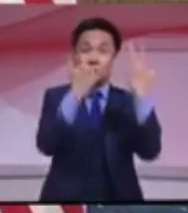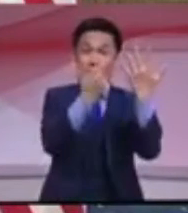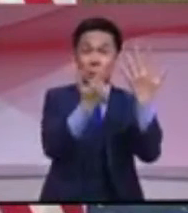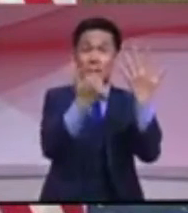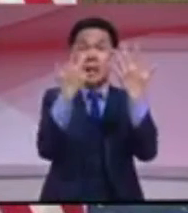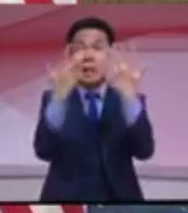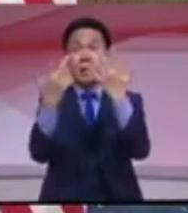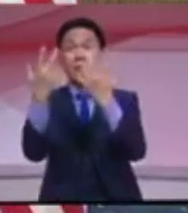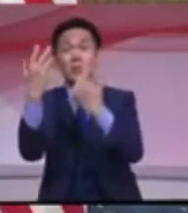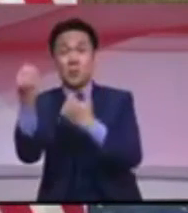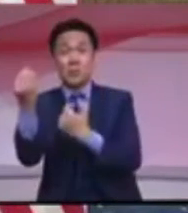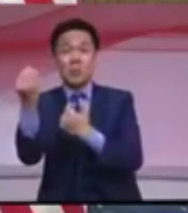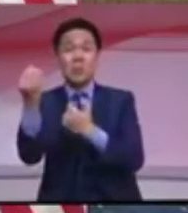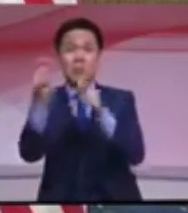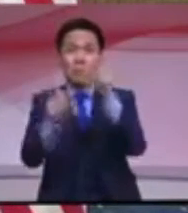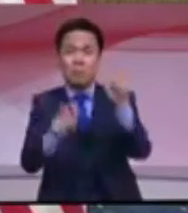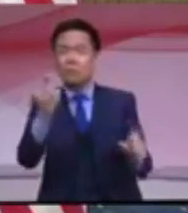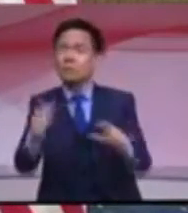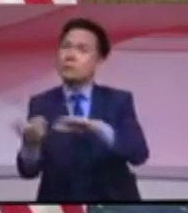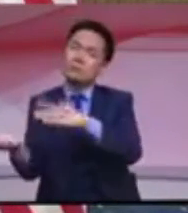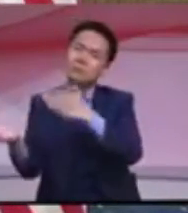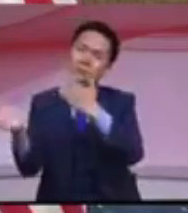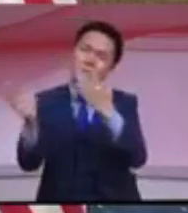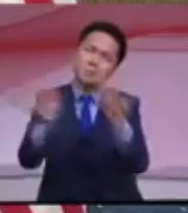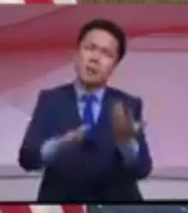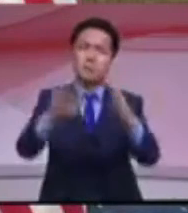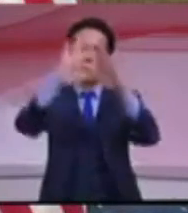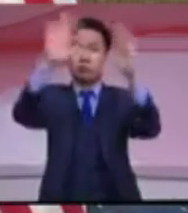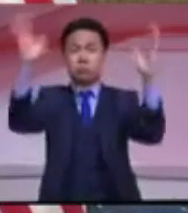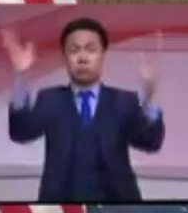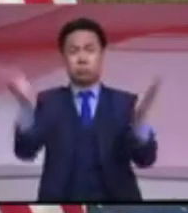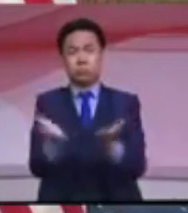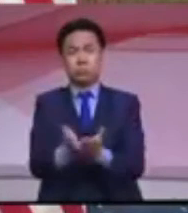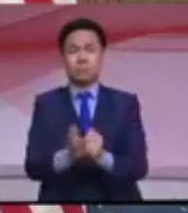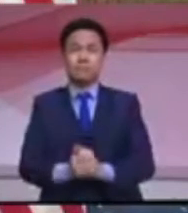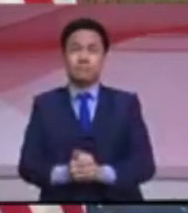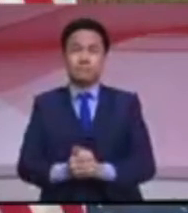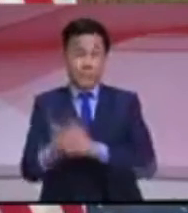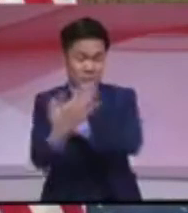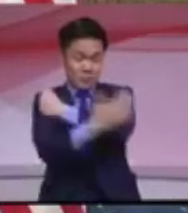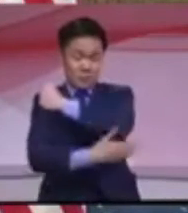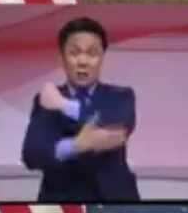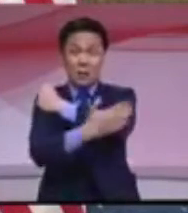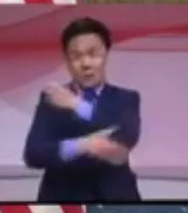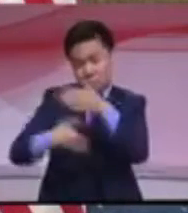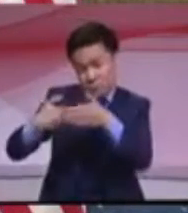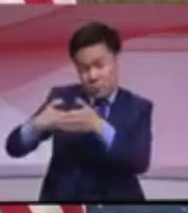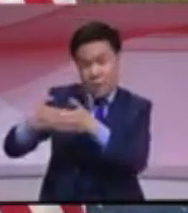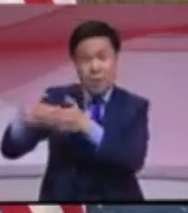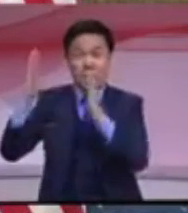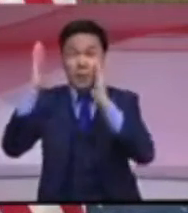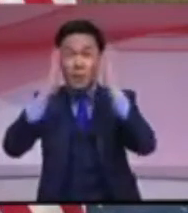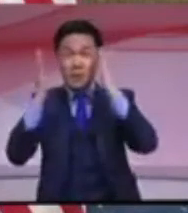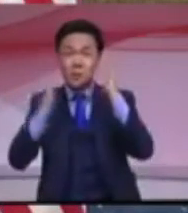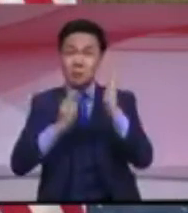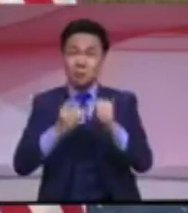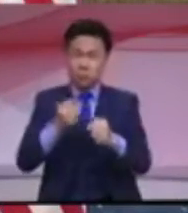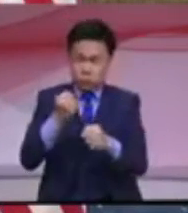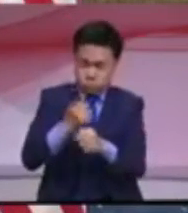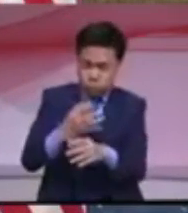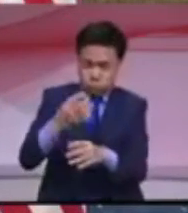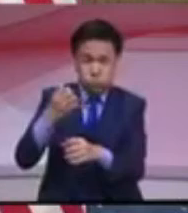780.000 kematian negara-negara Jiran kita juga masih berusaha keras untuk